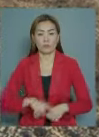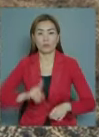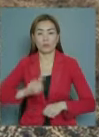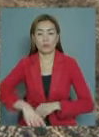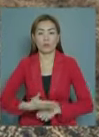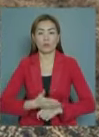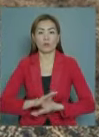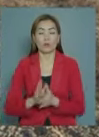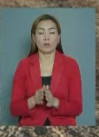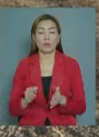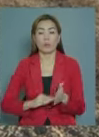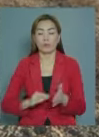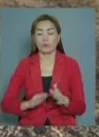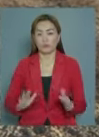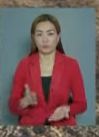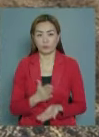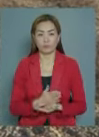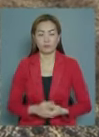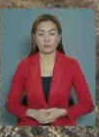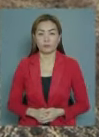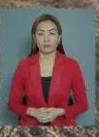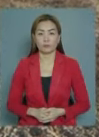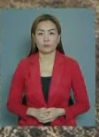байланысты осындай жағдайлар қайталанып тұр. Енді